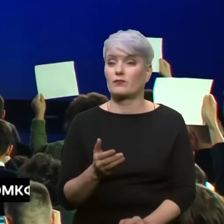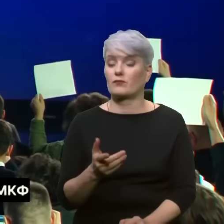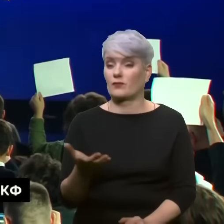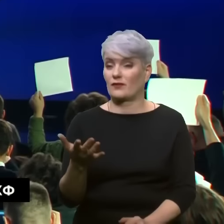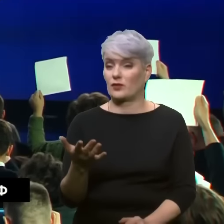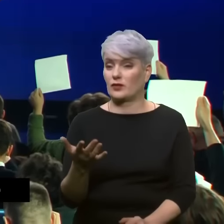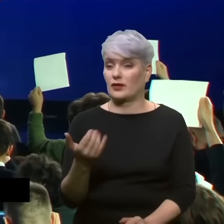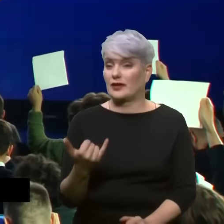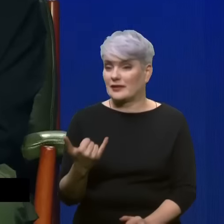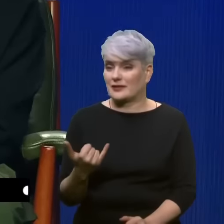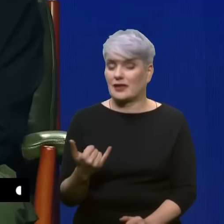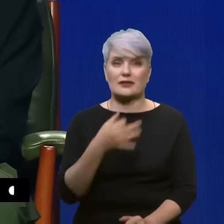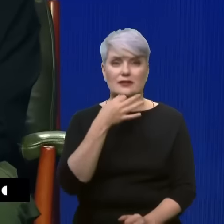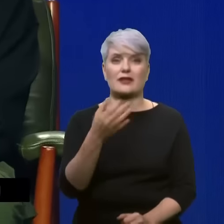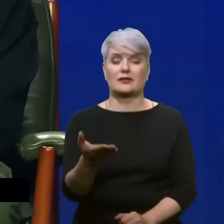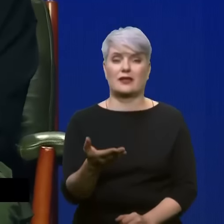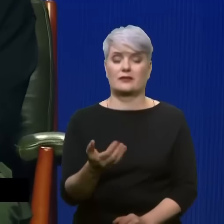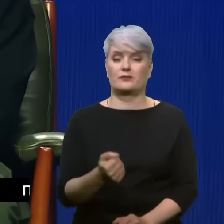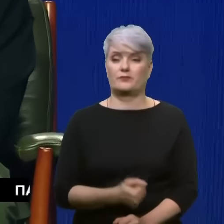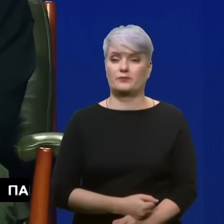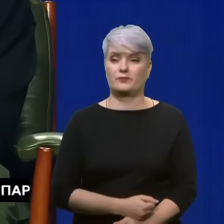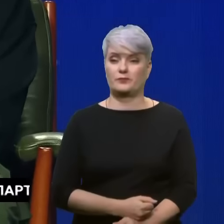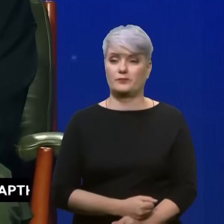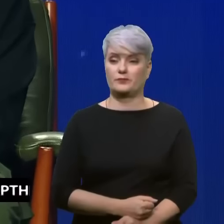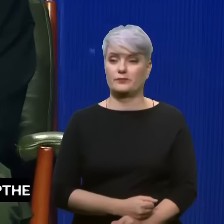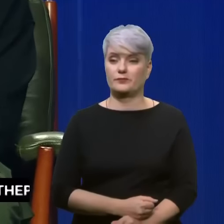просто от ось так на секунду сказати,